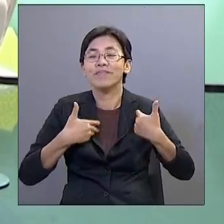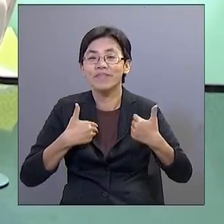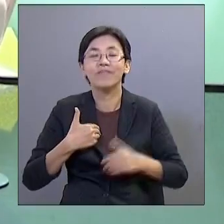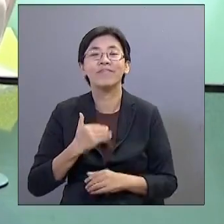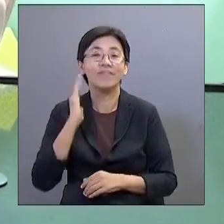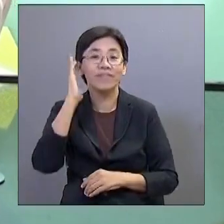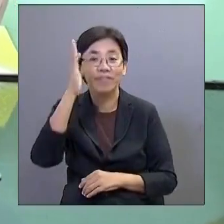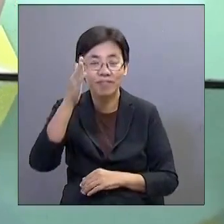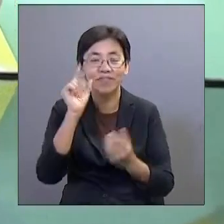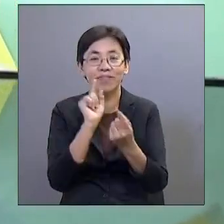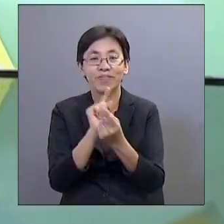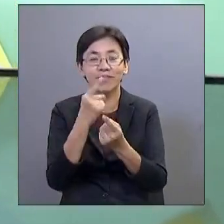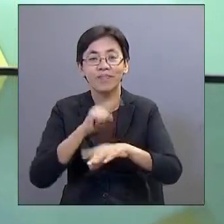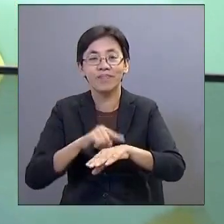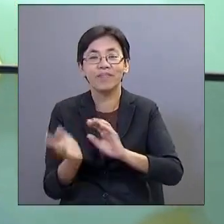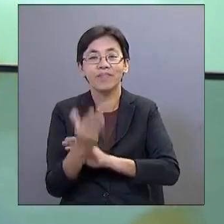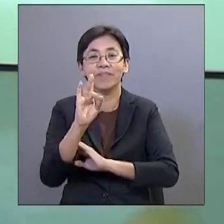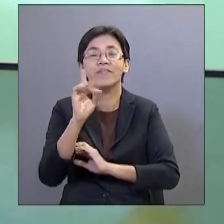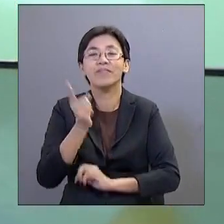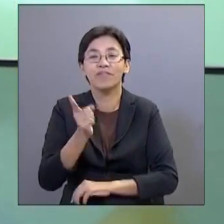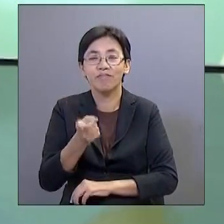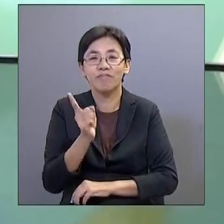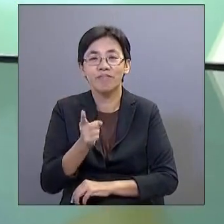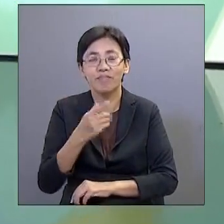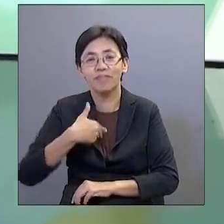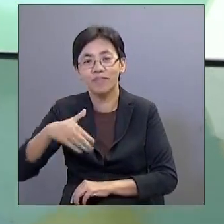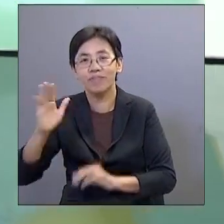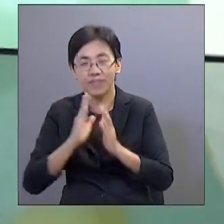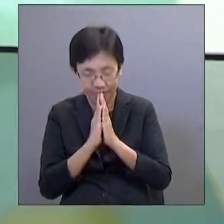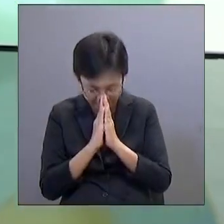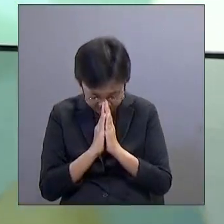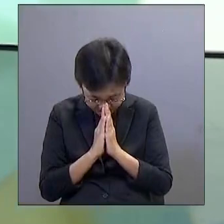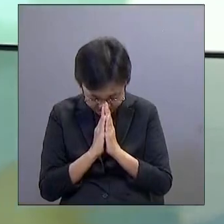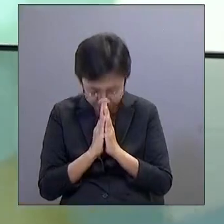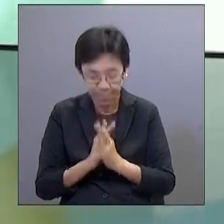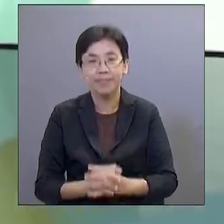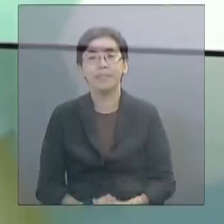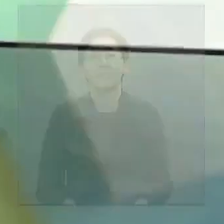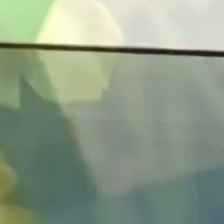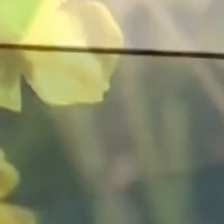าไปว่าเจอกันวันพรุ่งนี้เวลาเดิมครับ8โมงเช้าเป็นต้นไปลากันไปก่อนสวัสดีครับ สวัสดีค่ะ